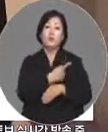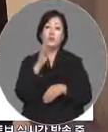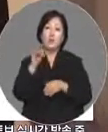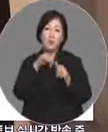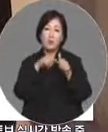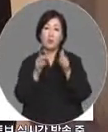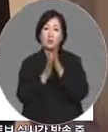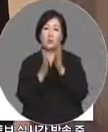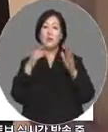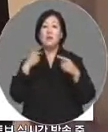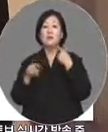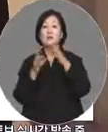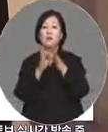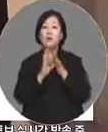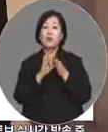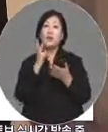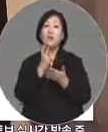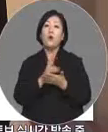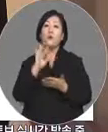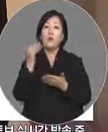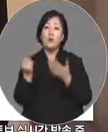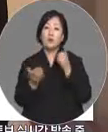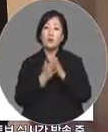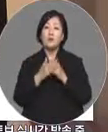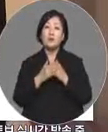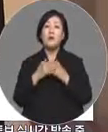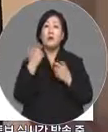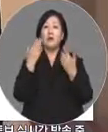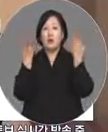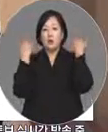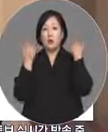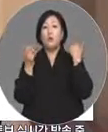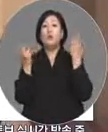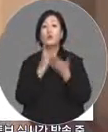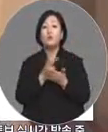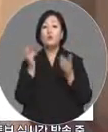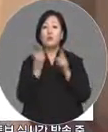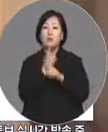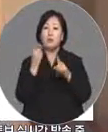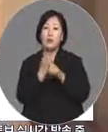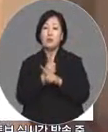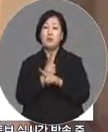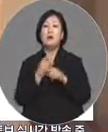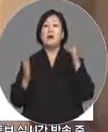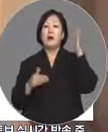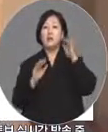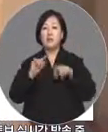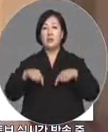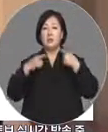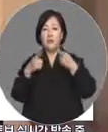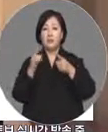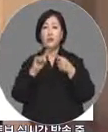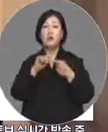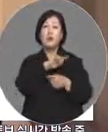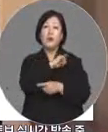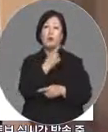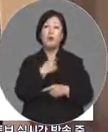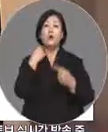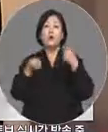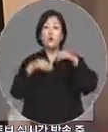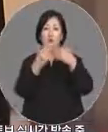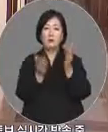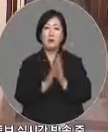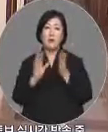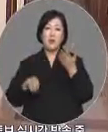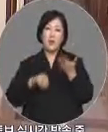아울러 정치관계법과 관련해서 학교 규칙을 재개정해서 학생의 참정권을 보장하고 또 정당 가입을 할 수 있도록